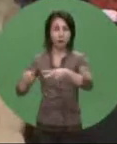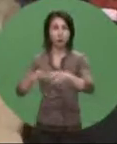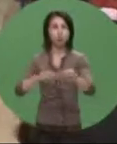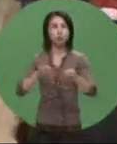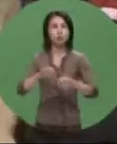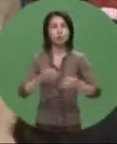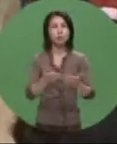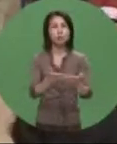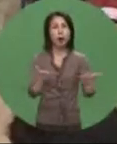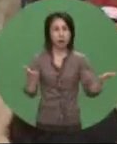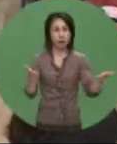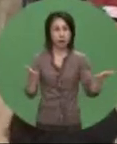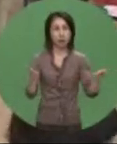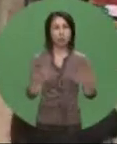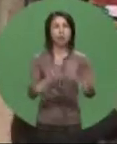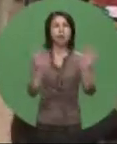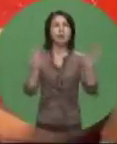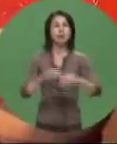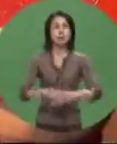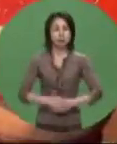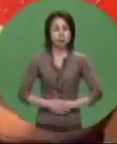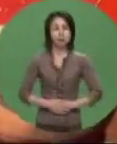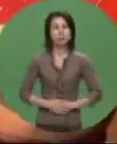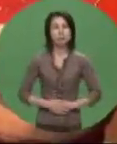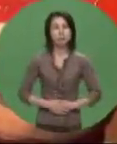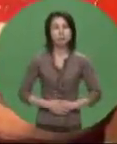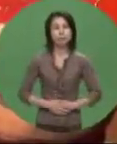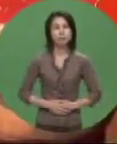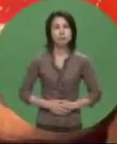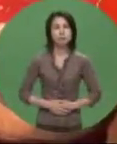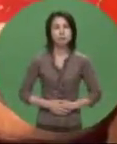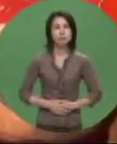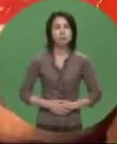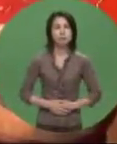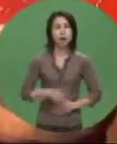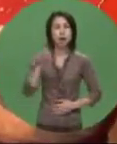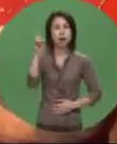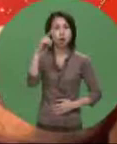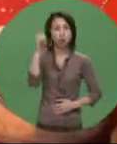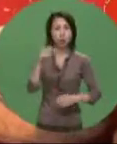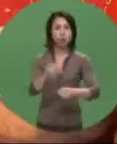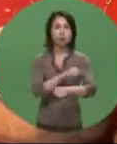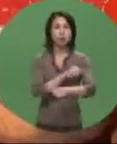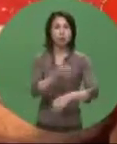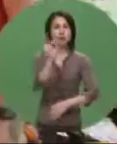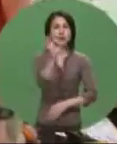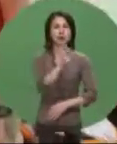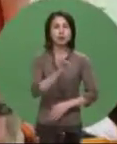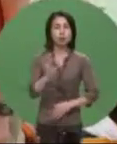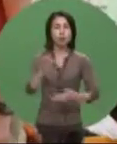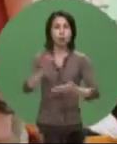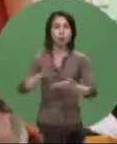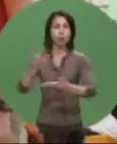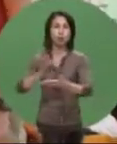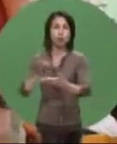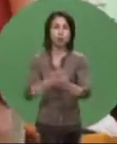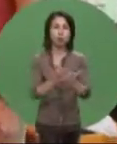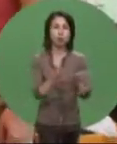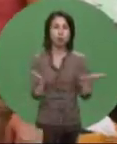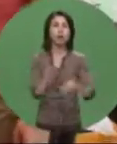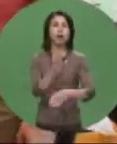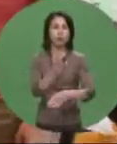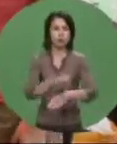ーケット商店市が設けられました。生駒ならではの商品を販売するブースなどが立ち並